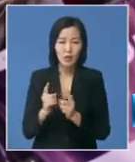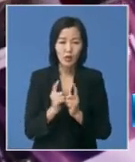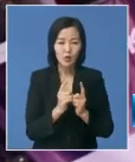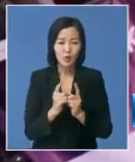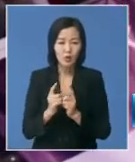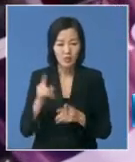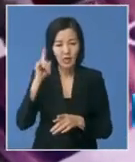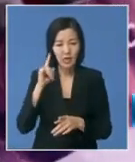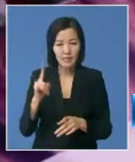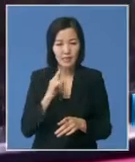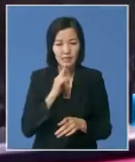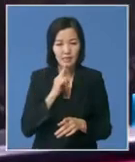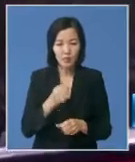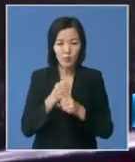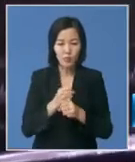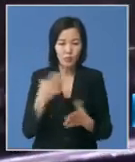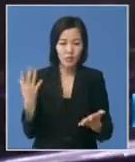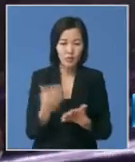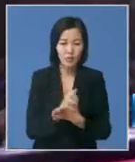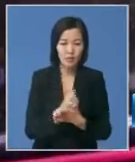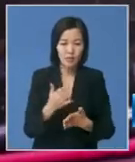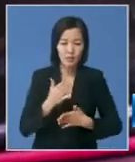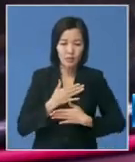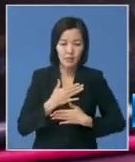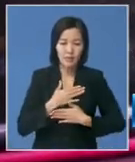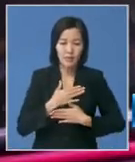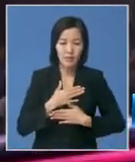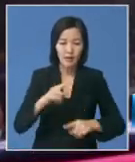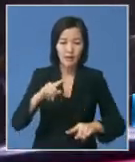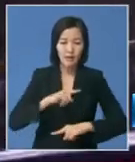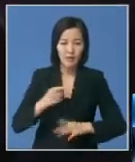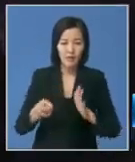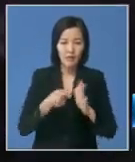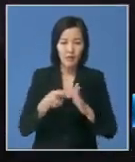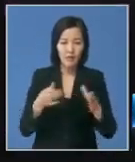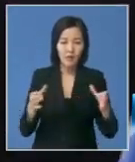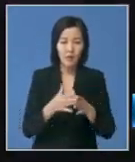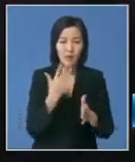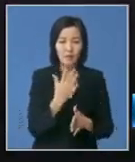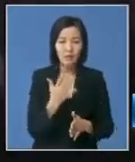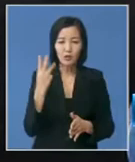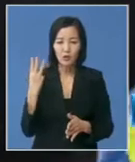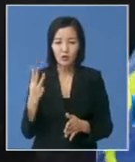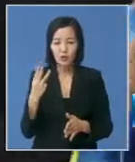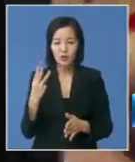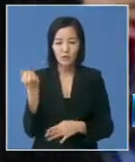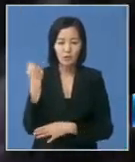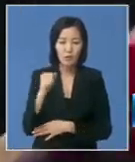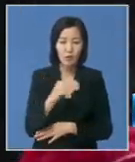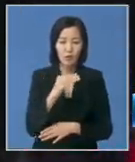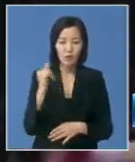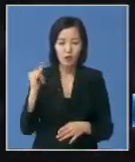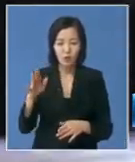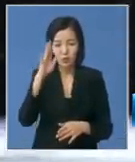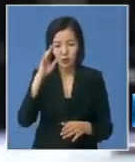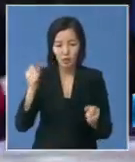балуандары Қазақстан конфедерациясының кубогын иеленді. Жерлестеріміз финалда Қарағанды облысының құрамасын 5-3 есебімен ұтты. Айта кетейік, жетісулық жігіттер